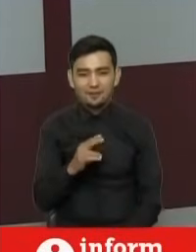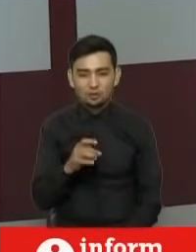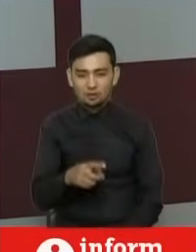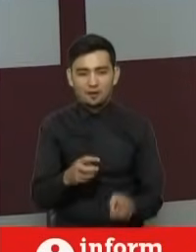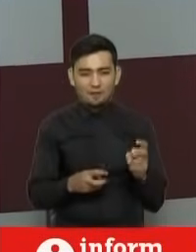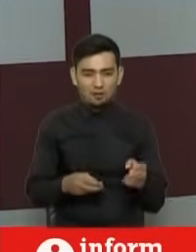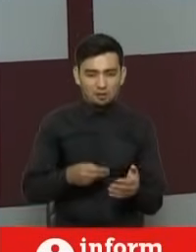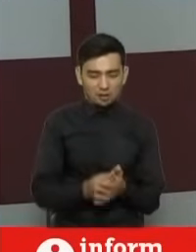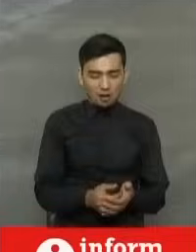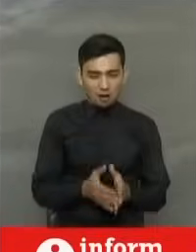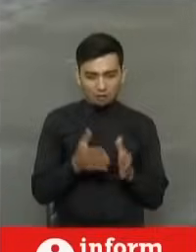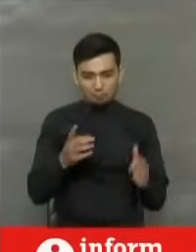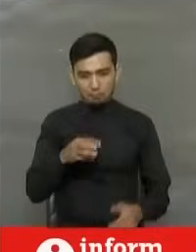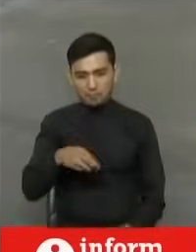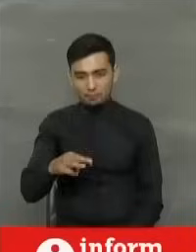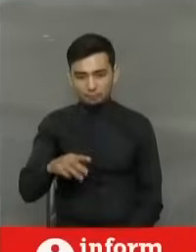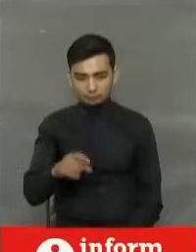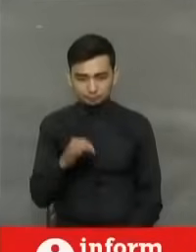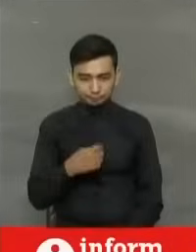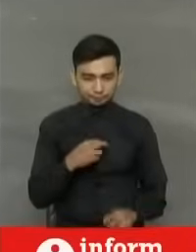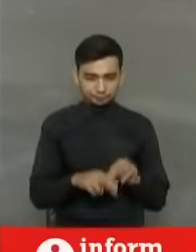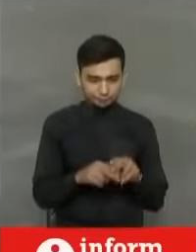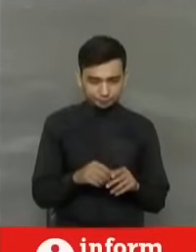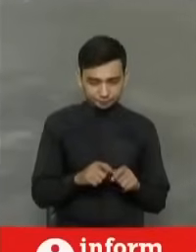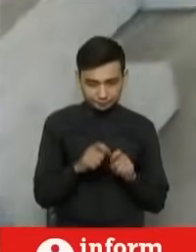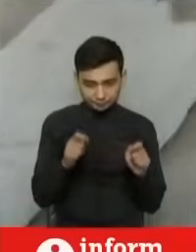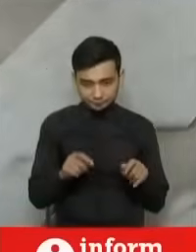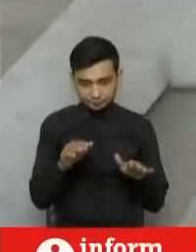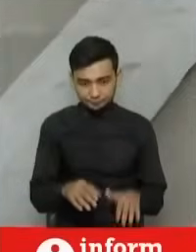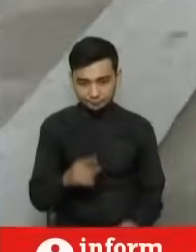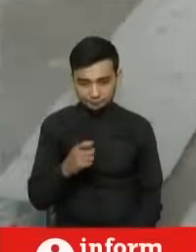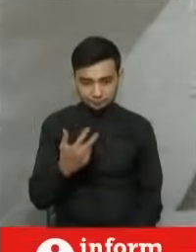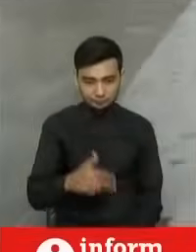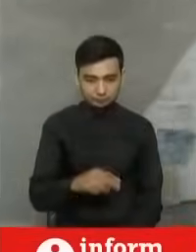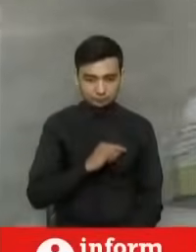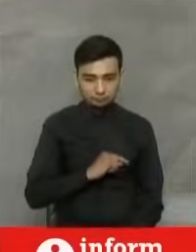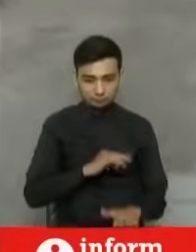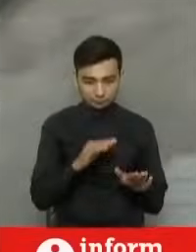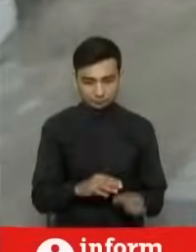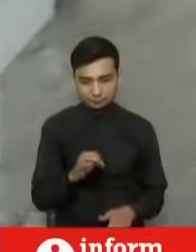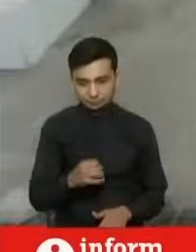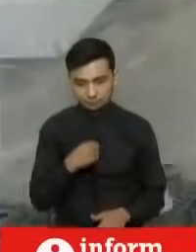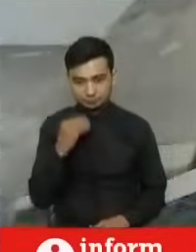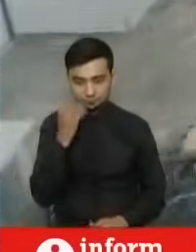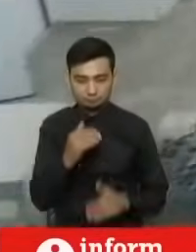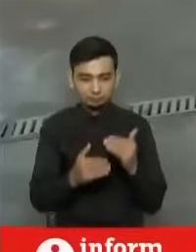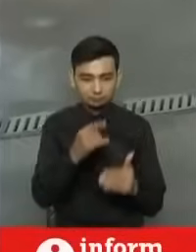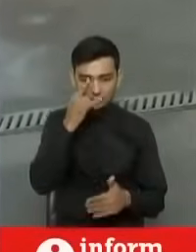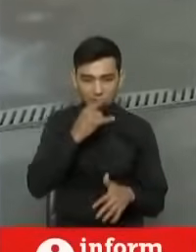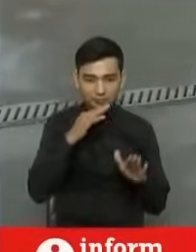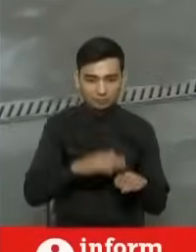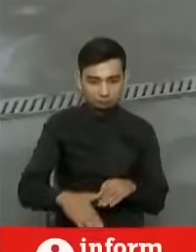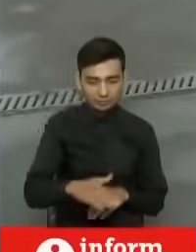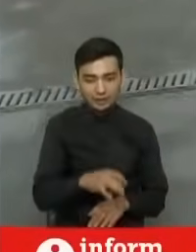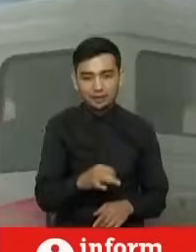больше 1 000 000 000 тенге, мы построили этот завод, мы открыли 130 рабочих мест, и мы успешно функционируем на территории Казахстана, плюс